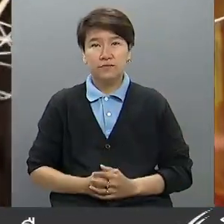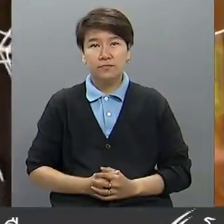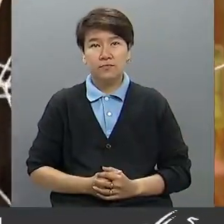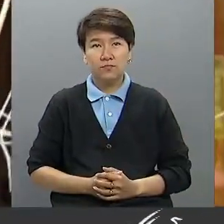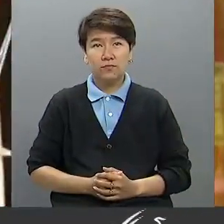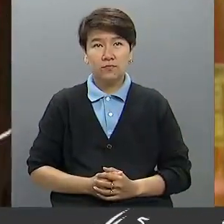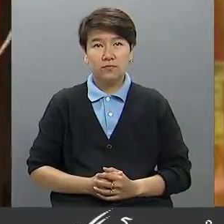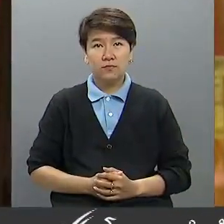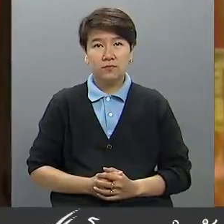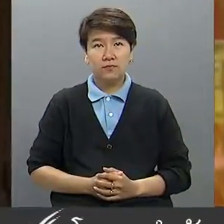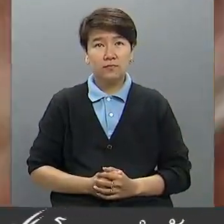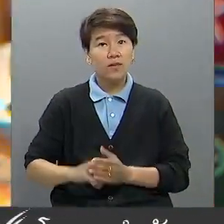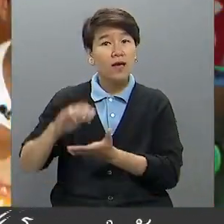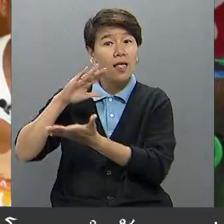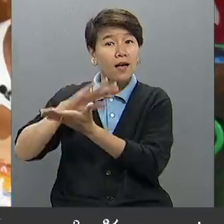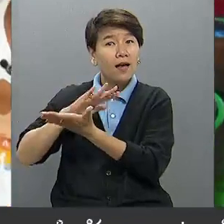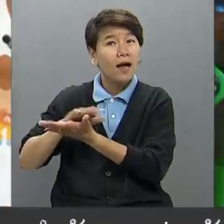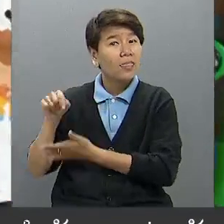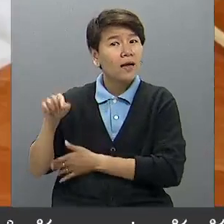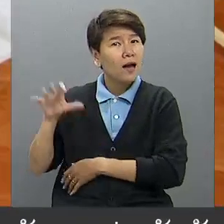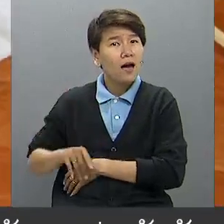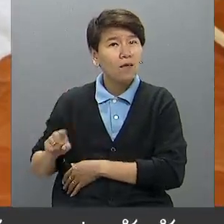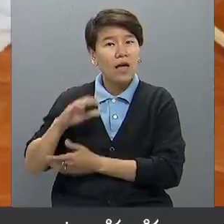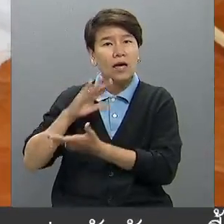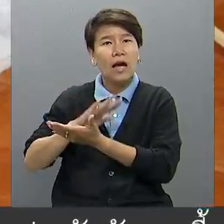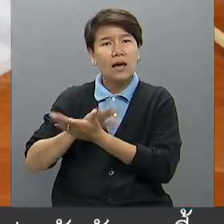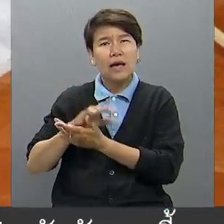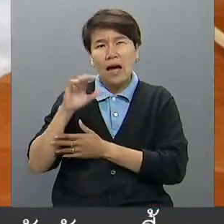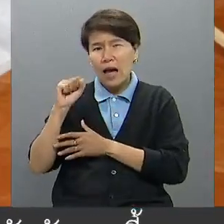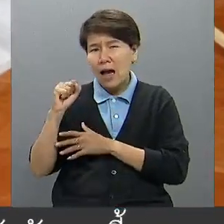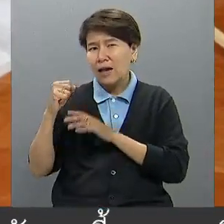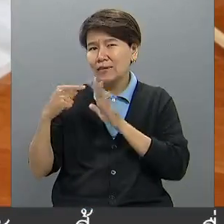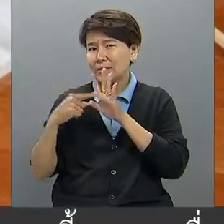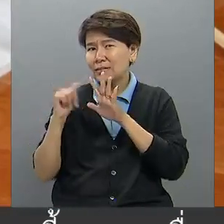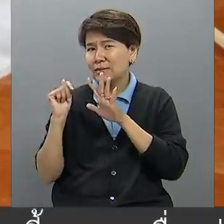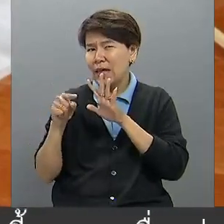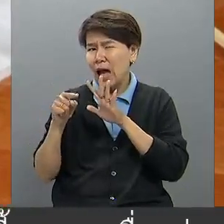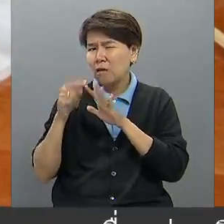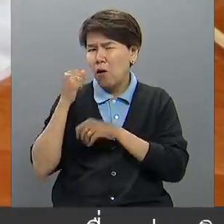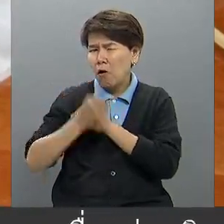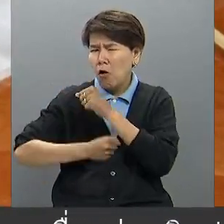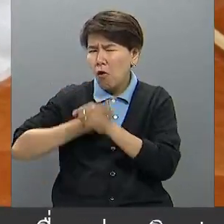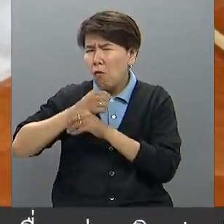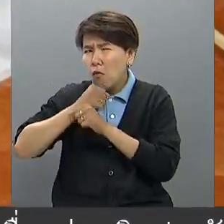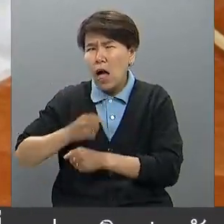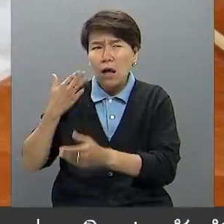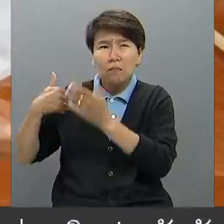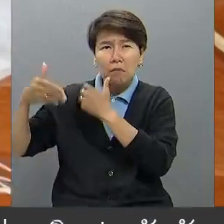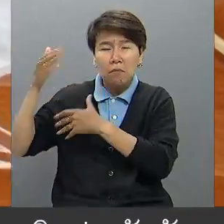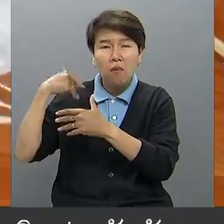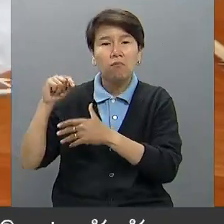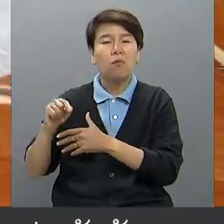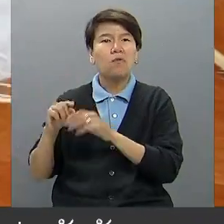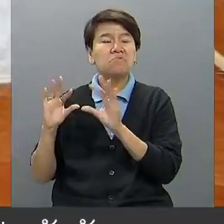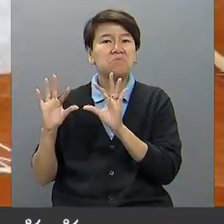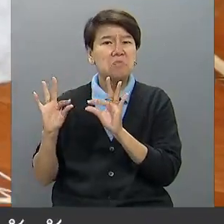ระดาษที่ใช้นะครับก็จะเป็นกระดาษฝางโบราณนะครับคุณสมบัติเขาจะเหนียวอยู่ได้นานแล้วก็น้ำหนักเบานะครับ